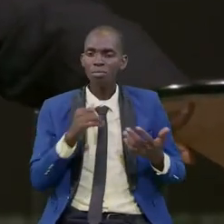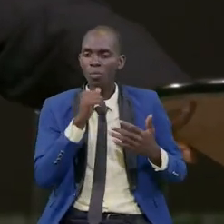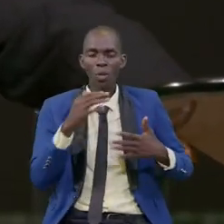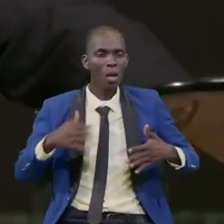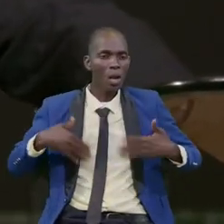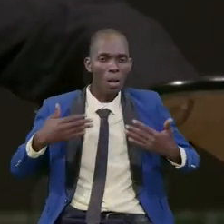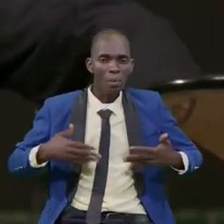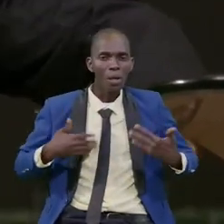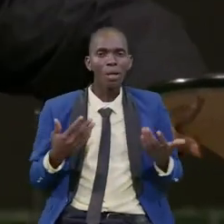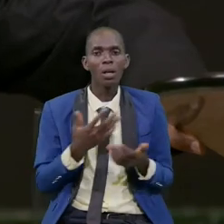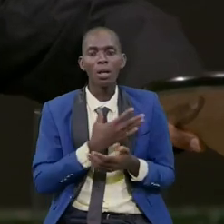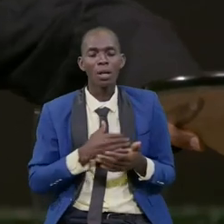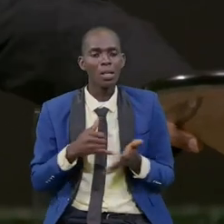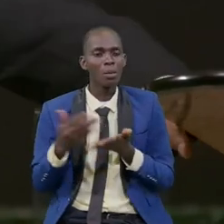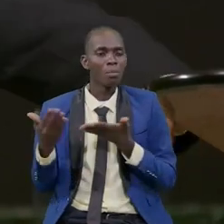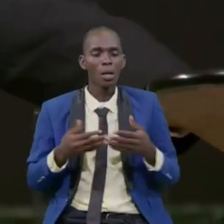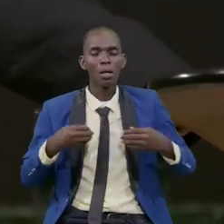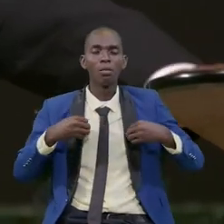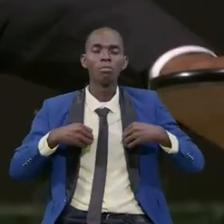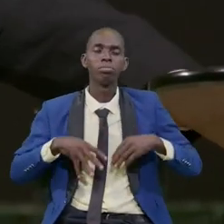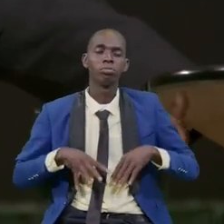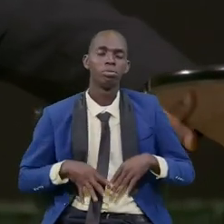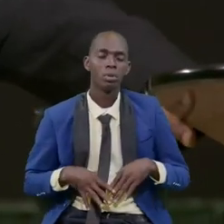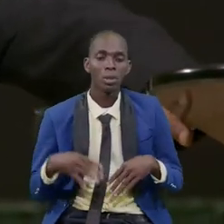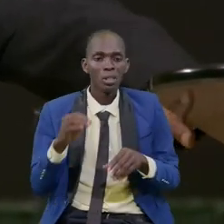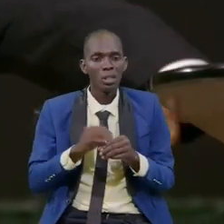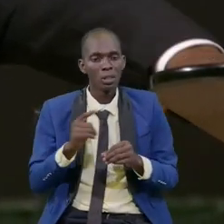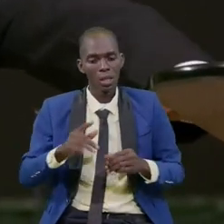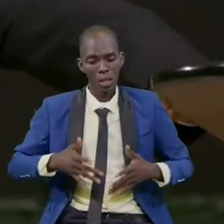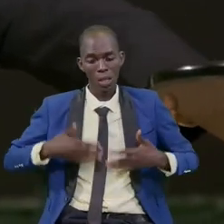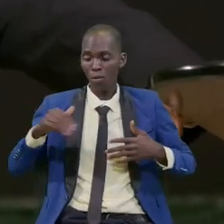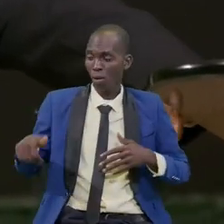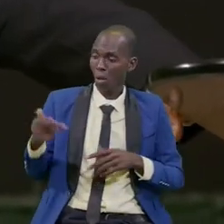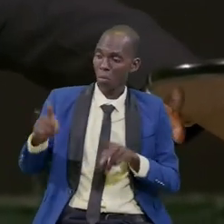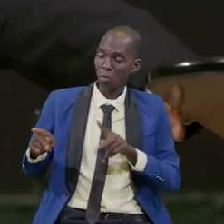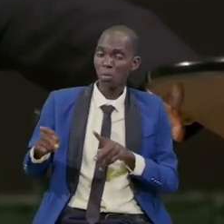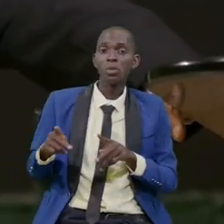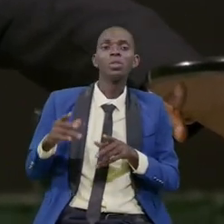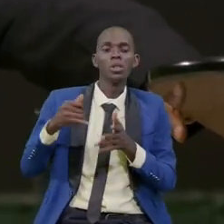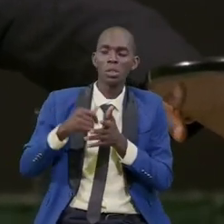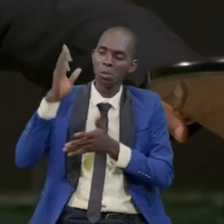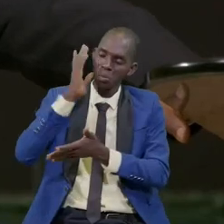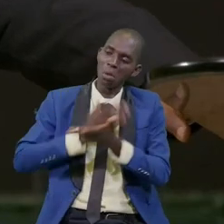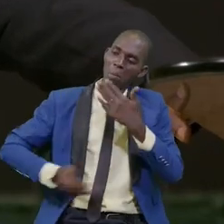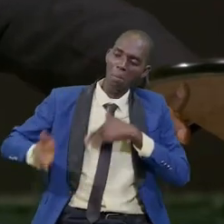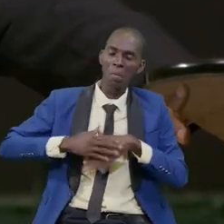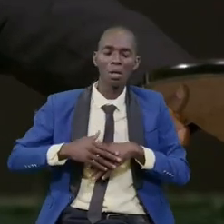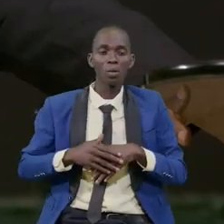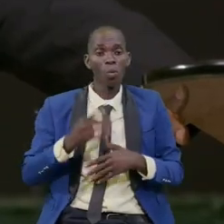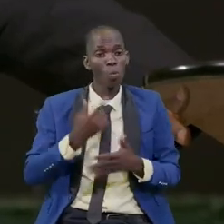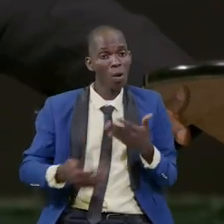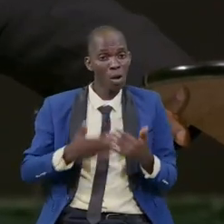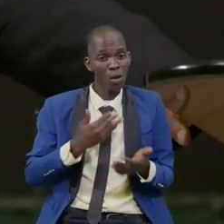Ça amène la dépression dans la vie des autres. Cela va revenir à toi. Ce qu'on